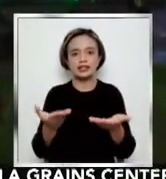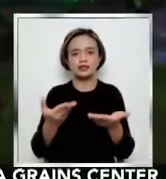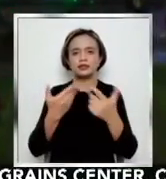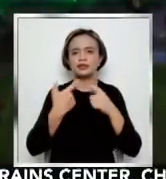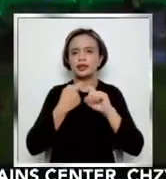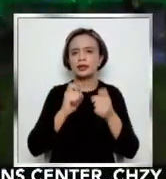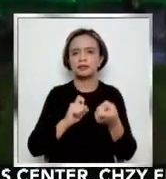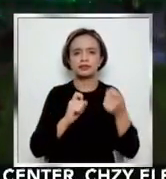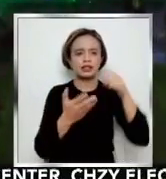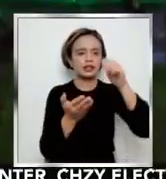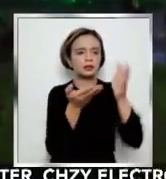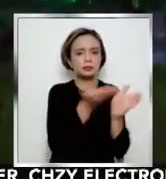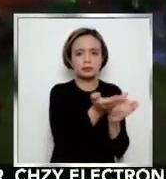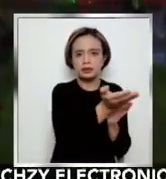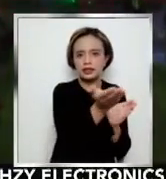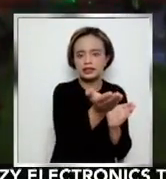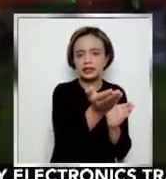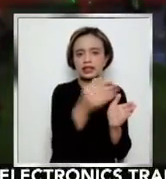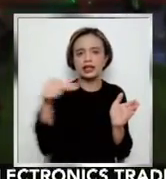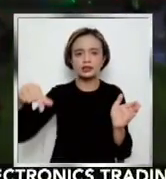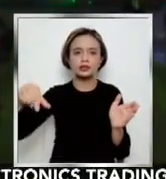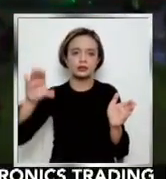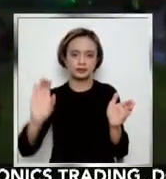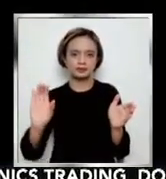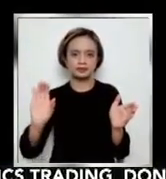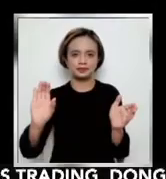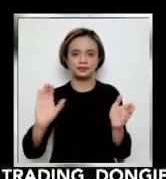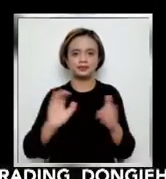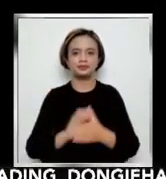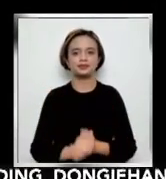ng Pasig at Quezon City.